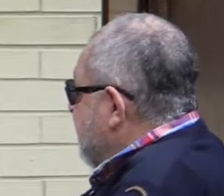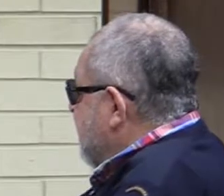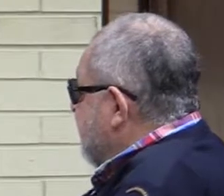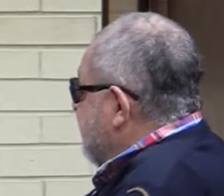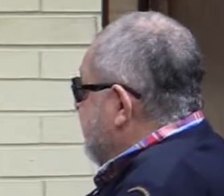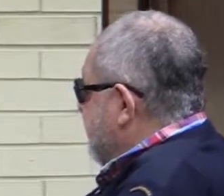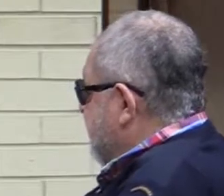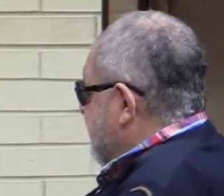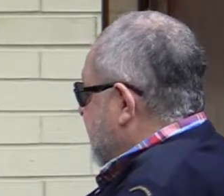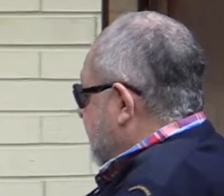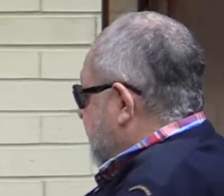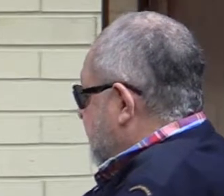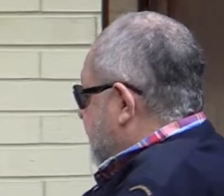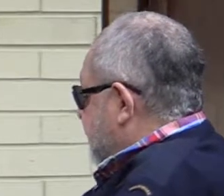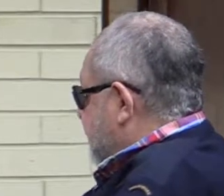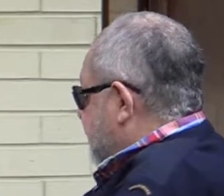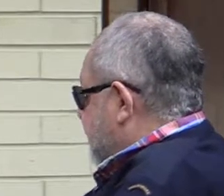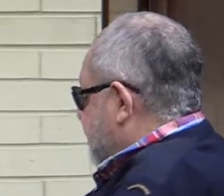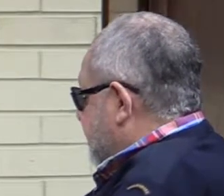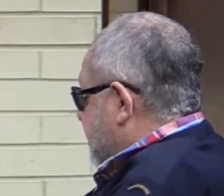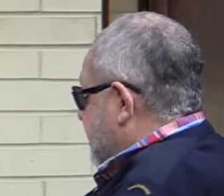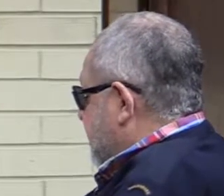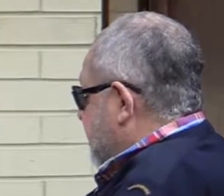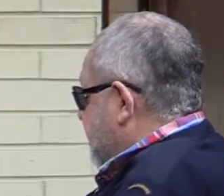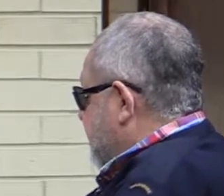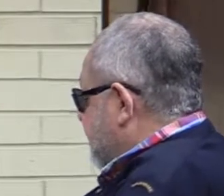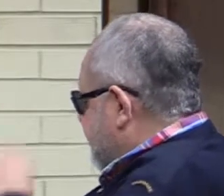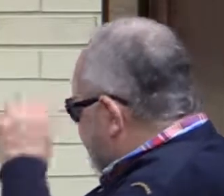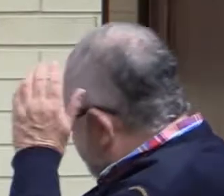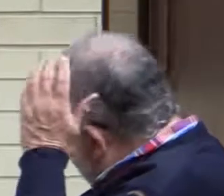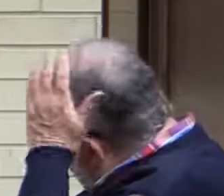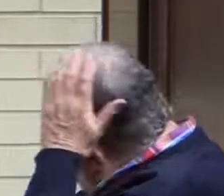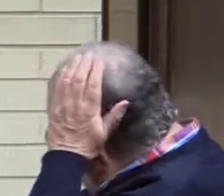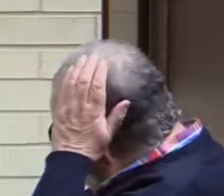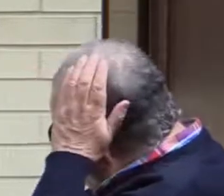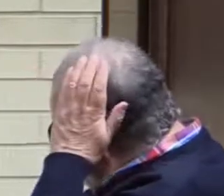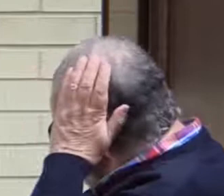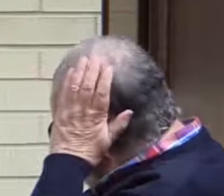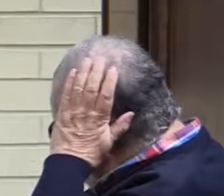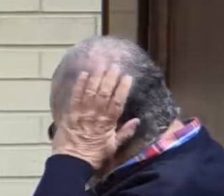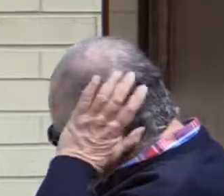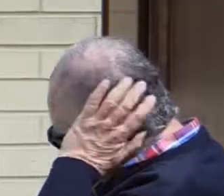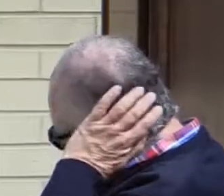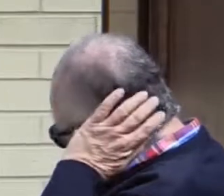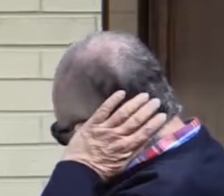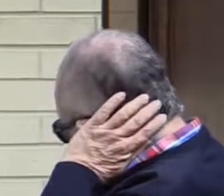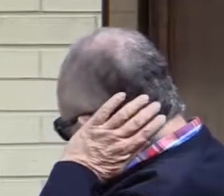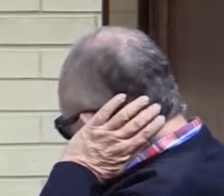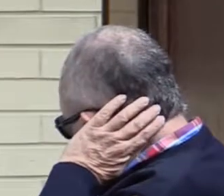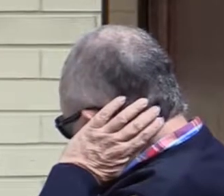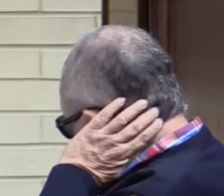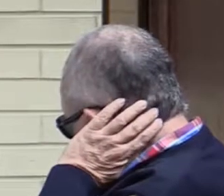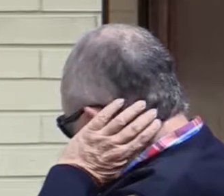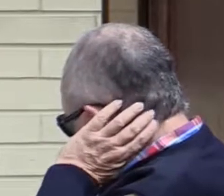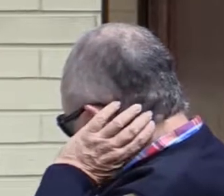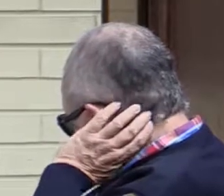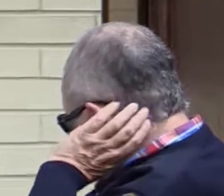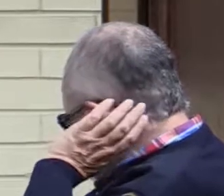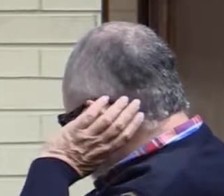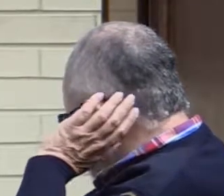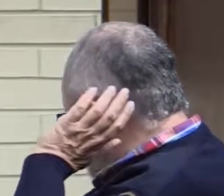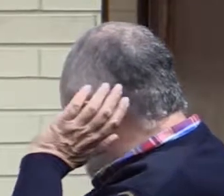صفهم، وسدد رميتهم، واجمع كلمتهم، وأيدهم بنصرك المبين يا رب العالمين. أقول قولي هذا